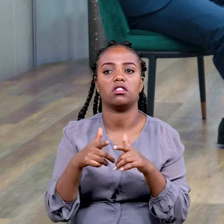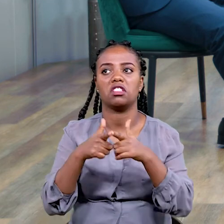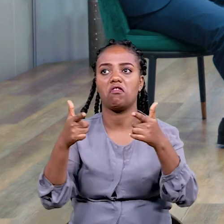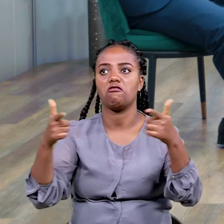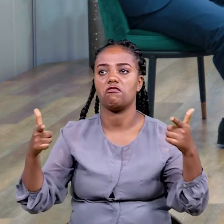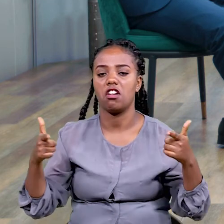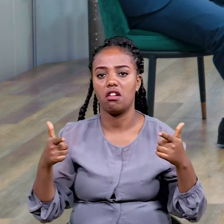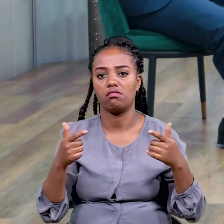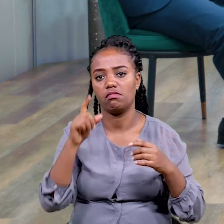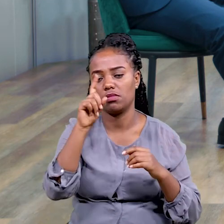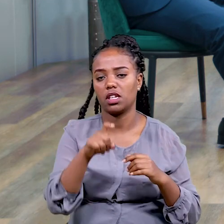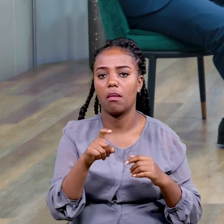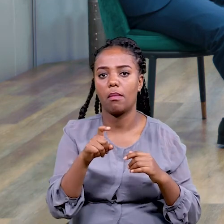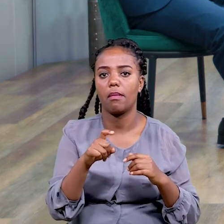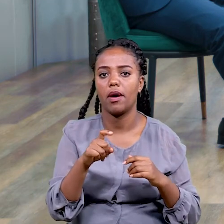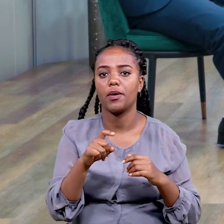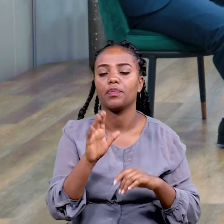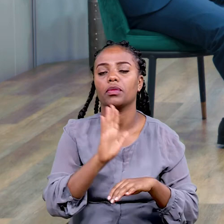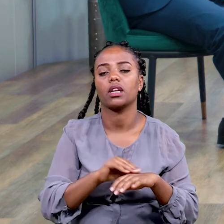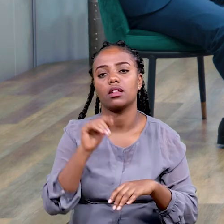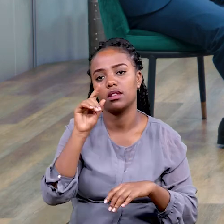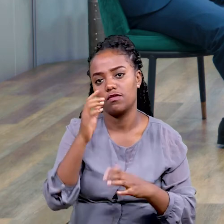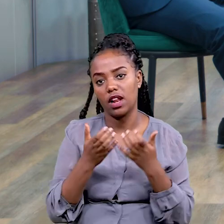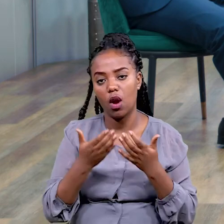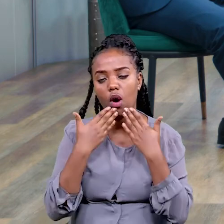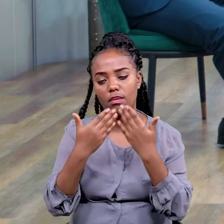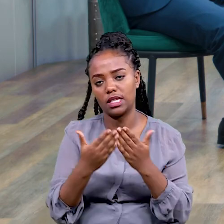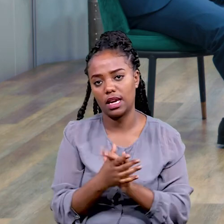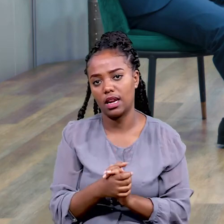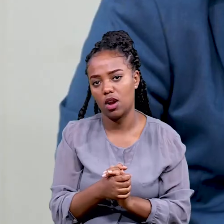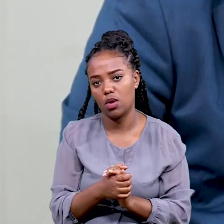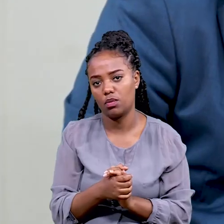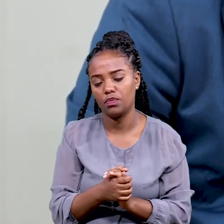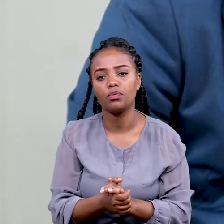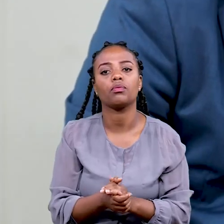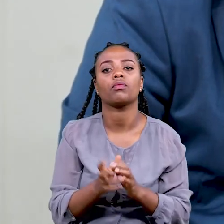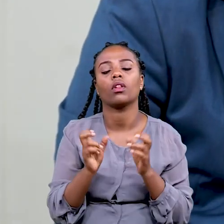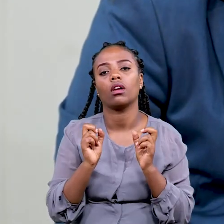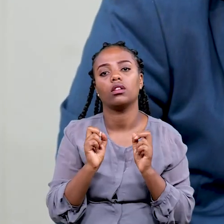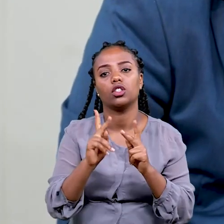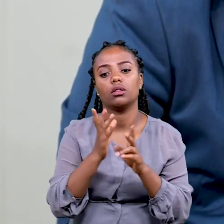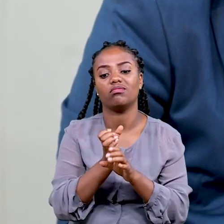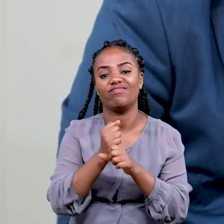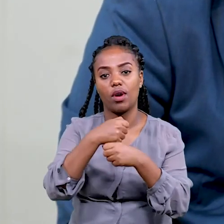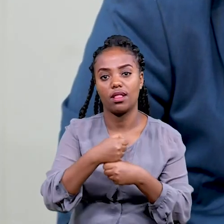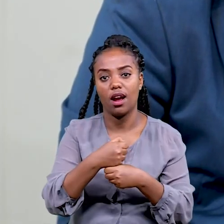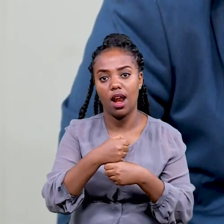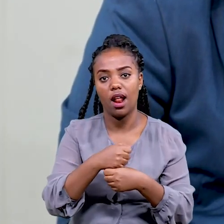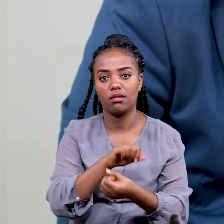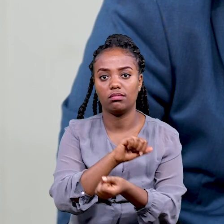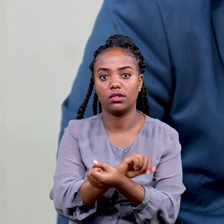ሊስፋፋ የሚገባ ለመጥቀስ እፈልጋለሁ። አመሰግናለሁ። እኔም ለማጠቃለል